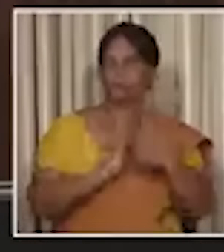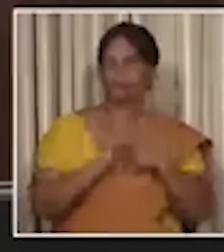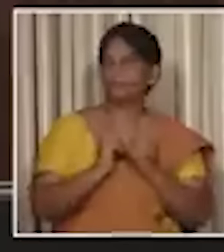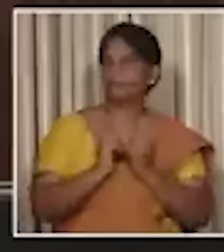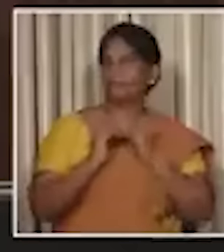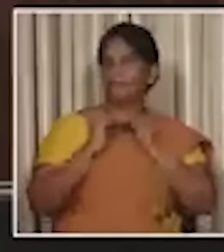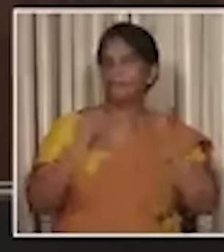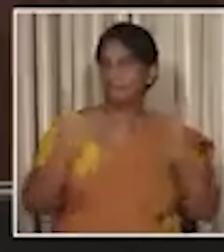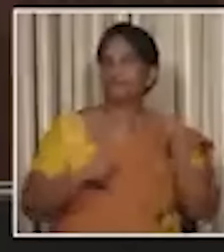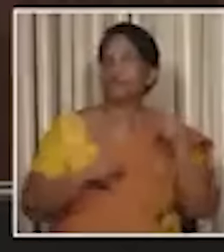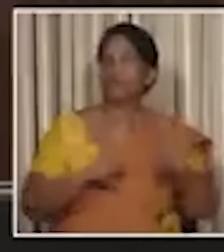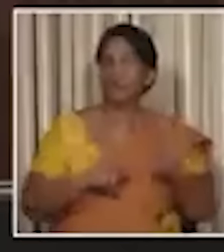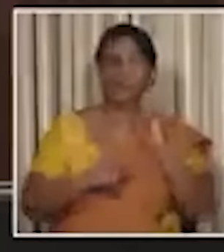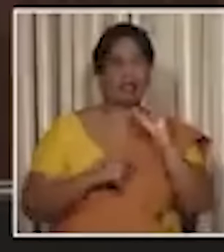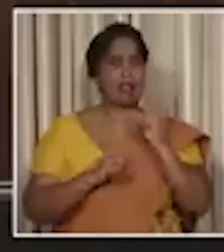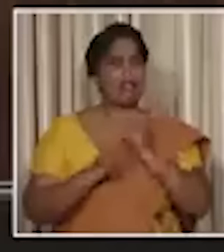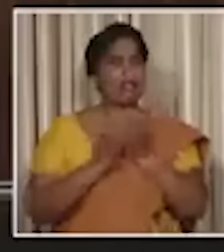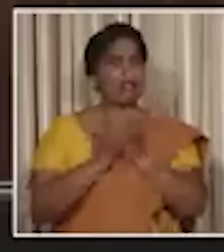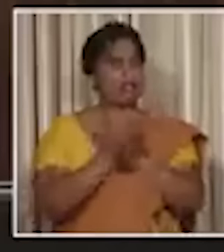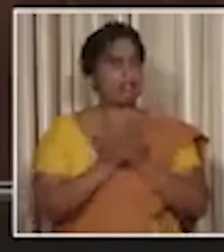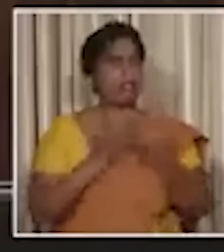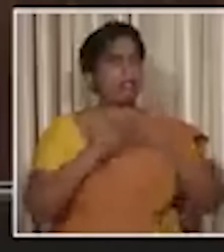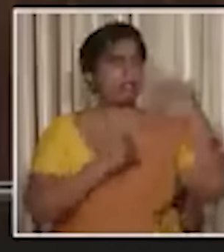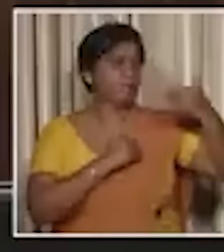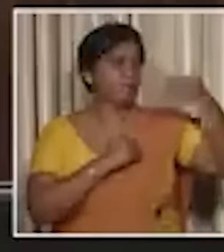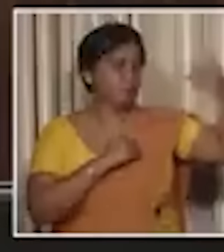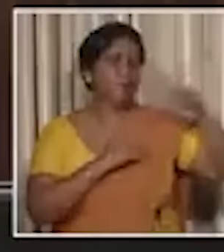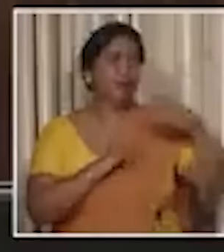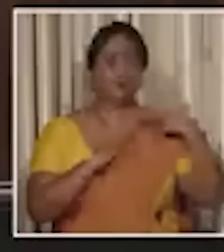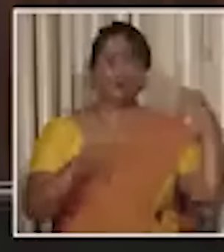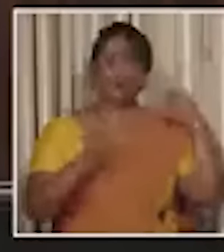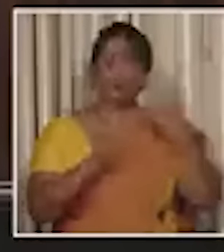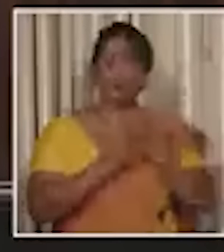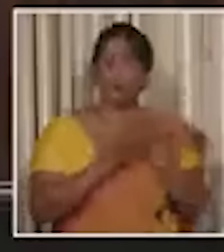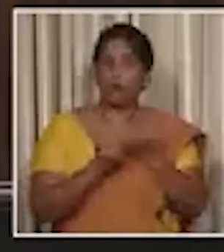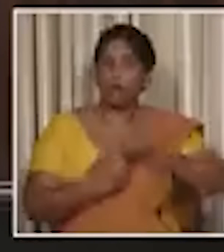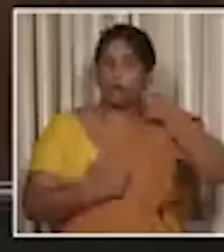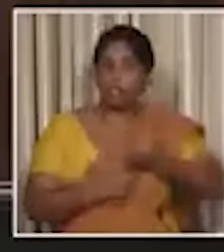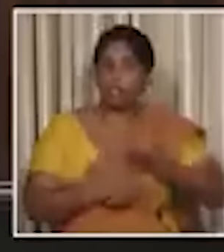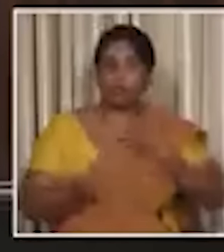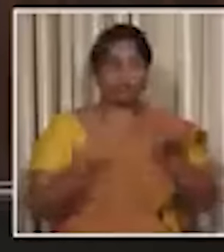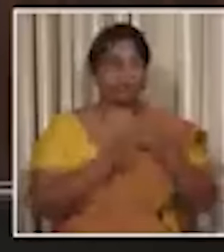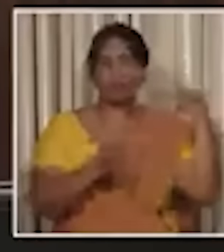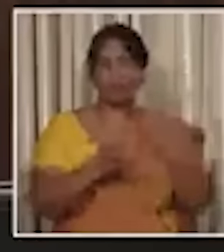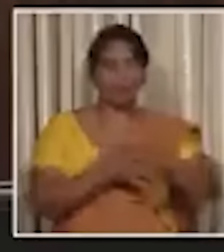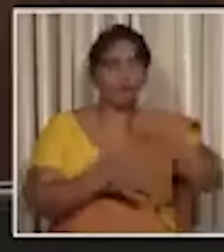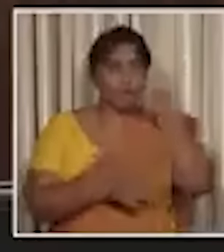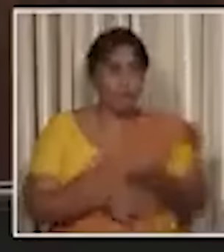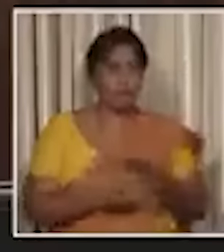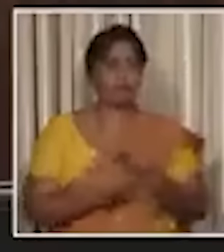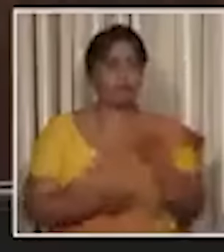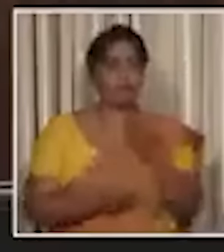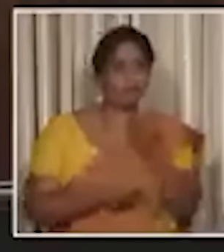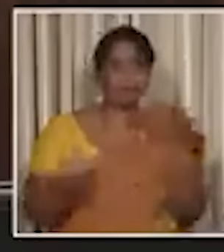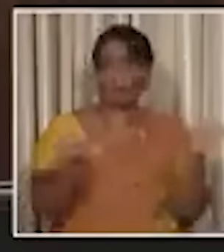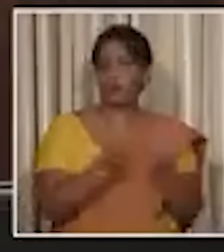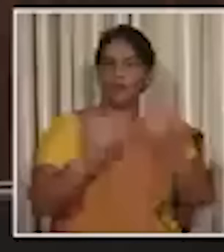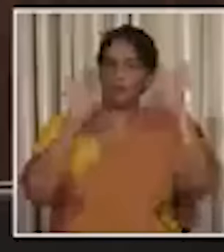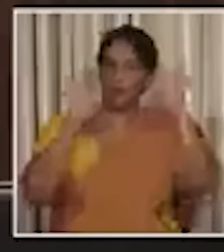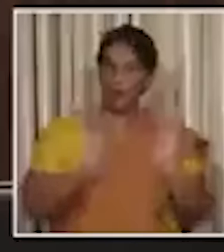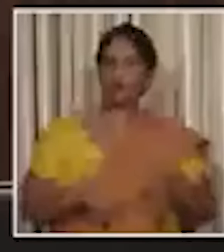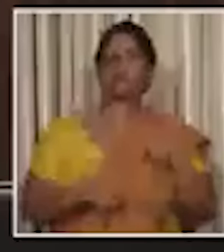உருவாக்க நாங்கள் எதிர்பார்க்கின்றோம். இந்த நிலவுகின்ற இந்த சமூகம் மேம்படுத்தப்பட்ட ஒரு தரமான சமூகமாக மாற்றப்பட வேண்டும்.